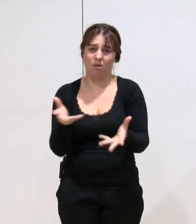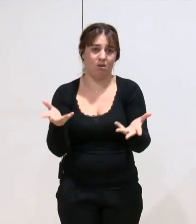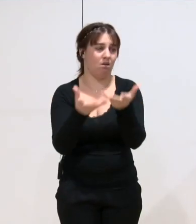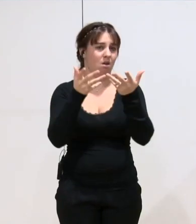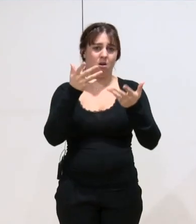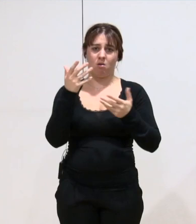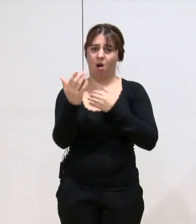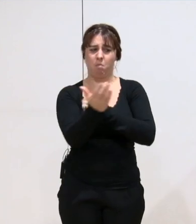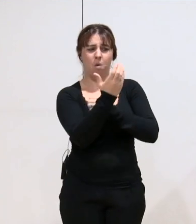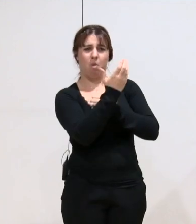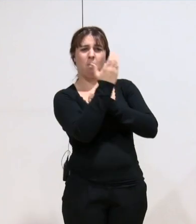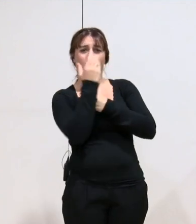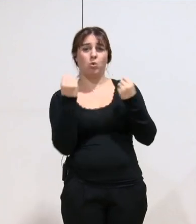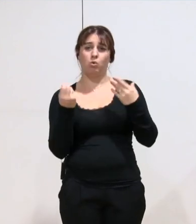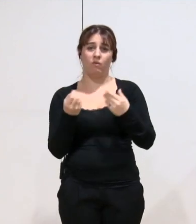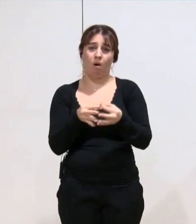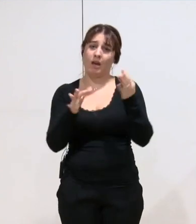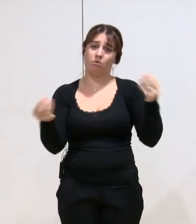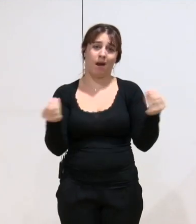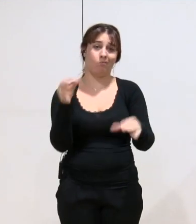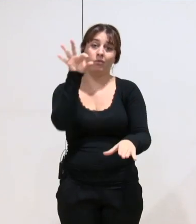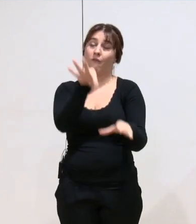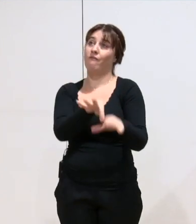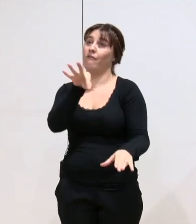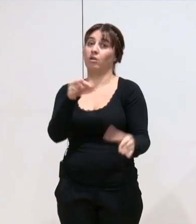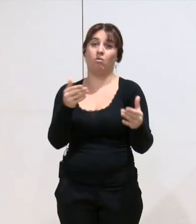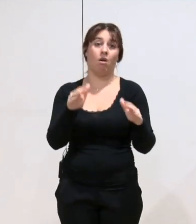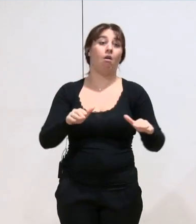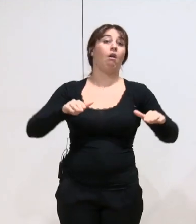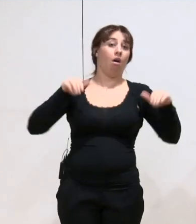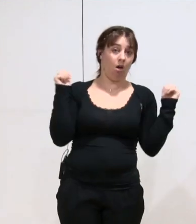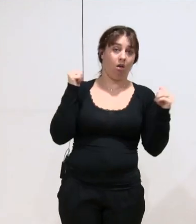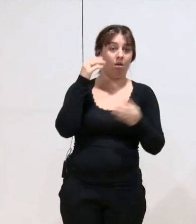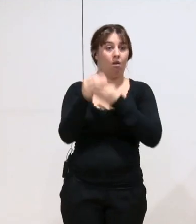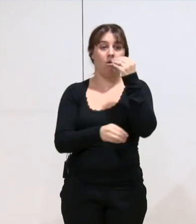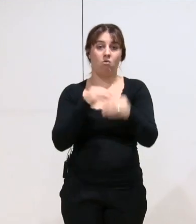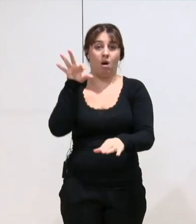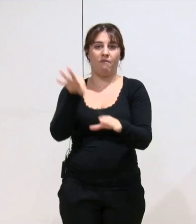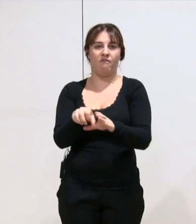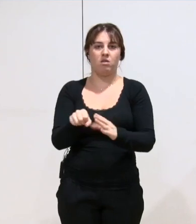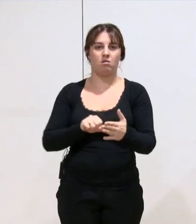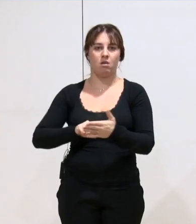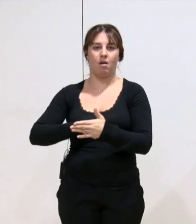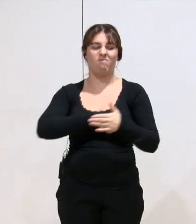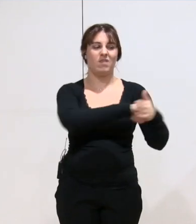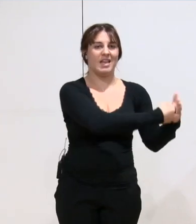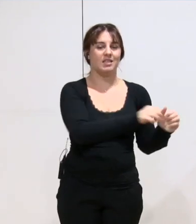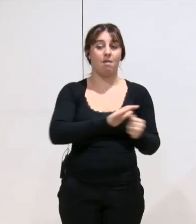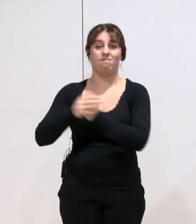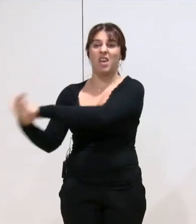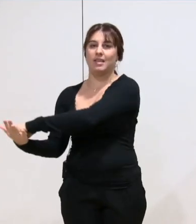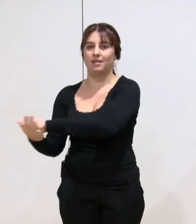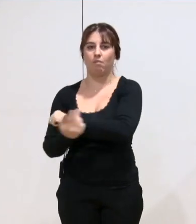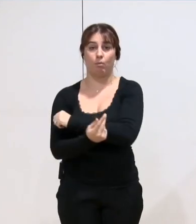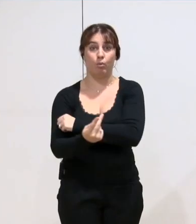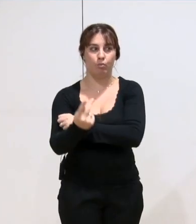général et se traduit dans les urnes, notamment par une abstention ou par la montée des votes extrémistes de plus en plus inquiétantes. Cet